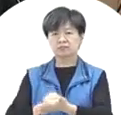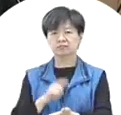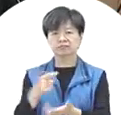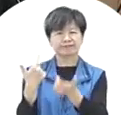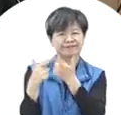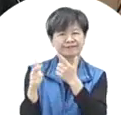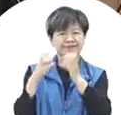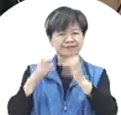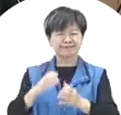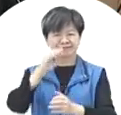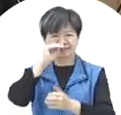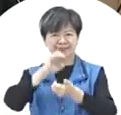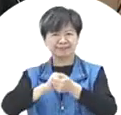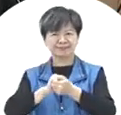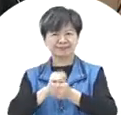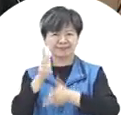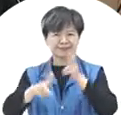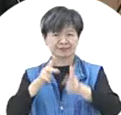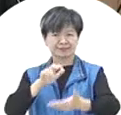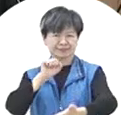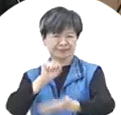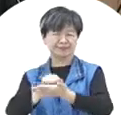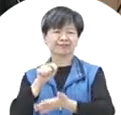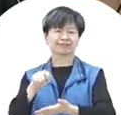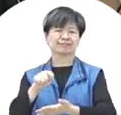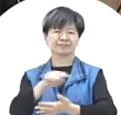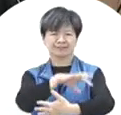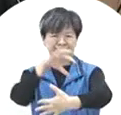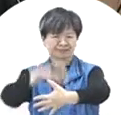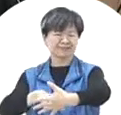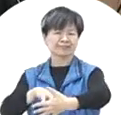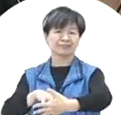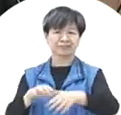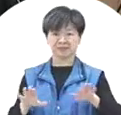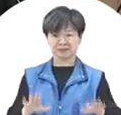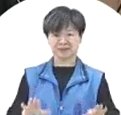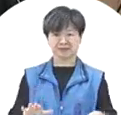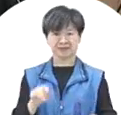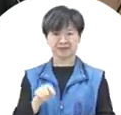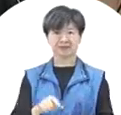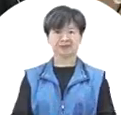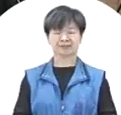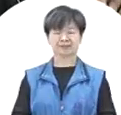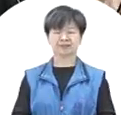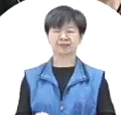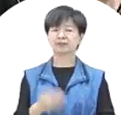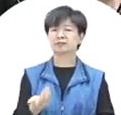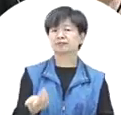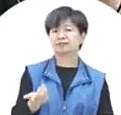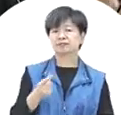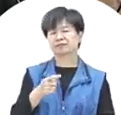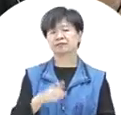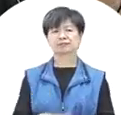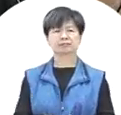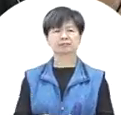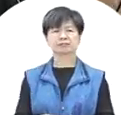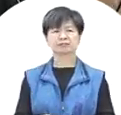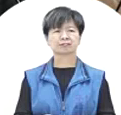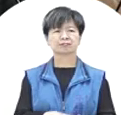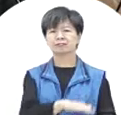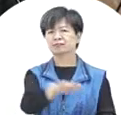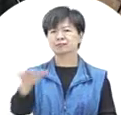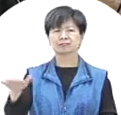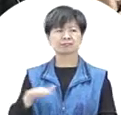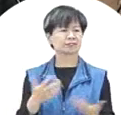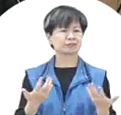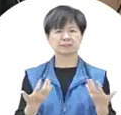特定工厂登记的区域范围，其实目前在这边 刚刚茫茫大海不知道去哪里，你知道